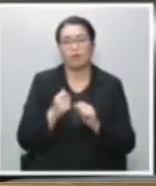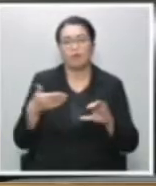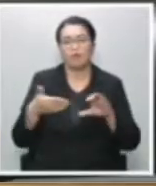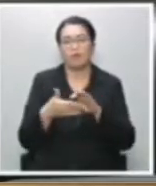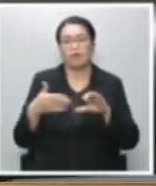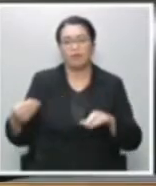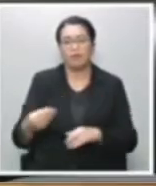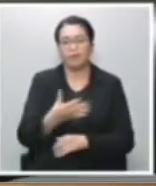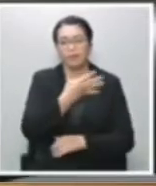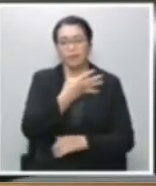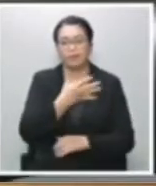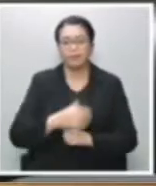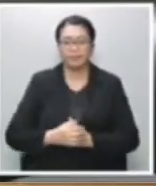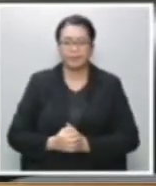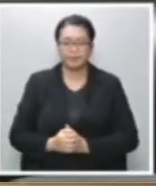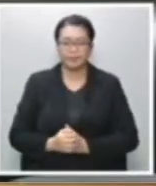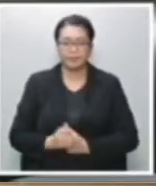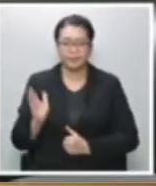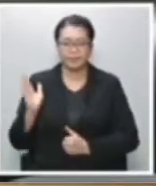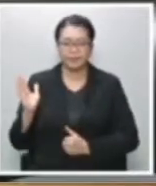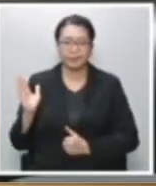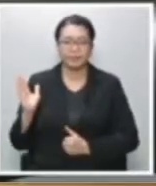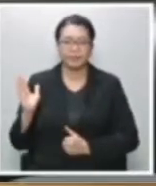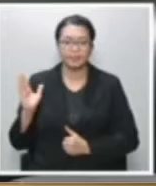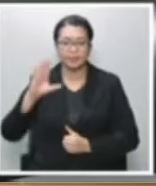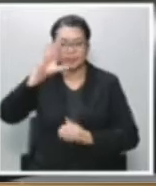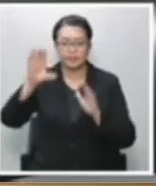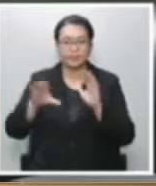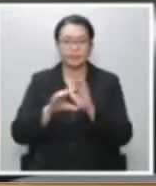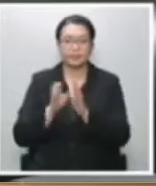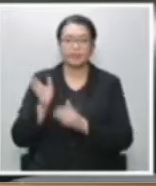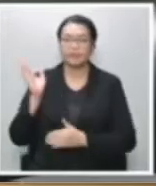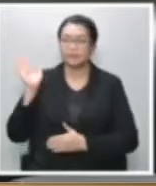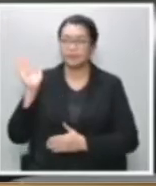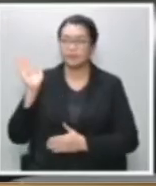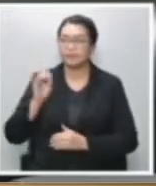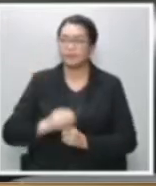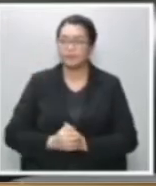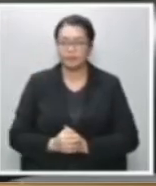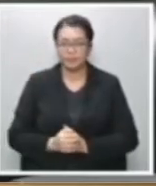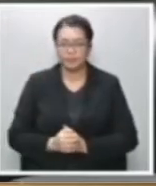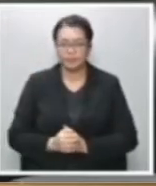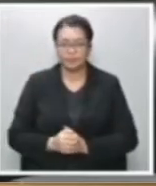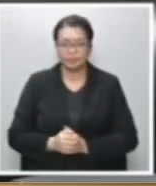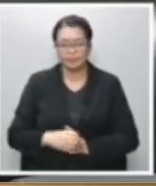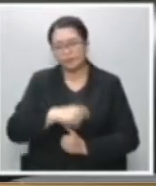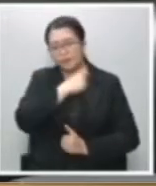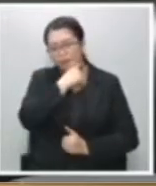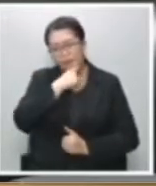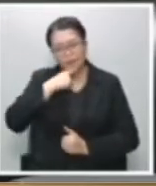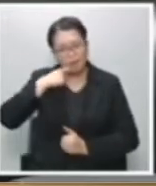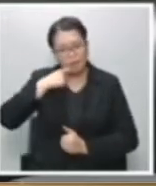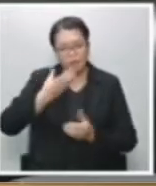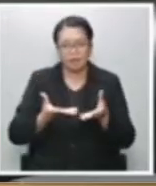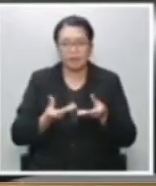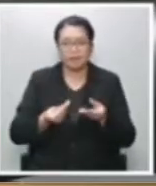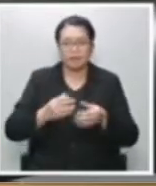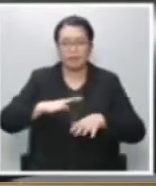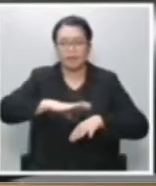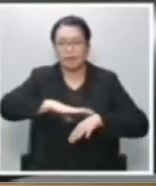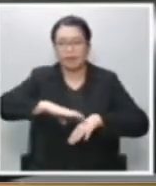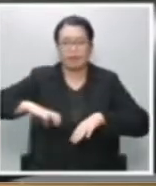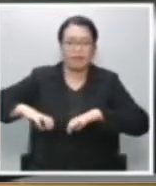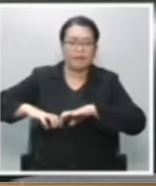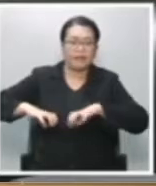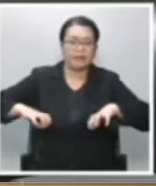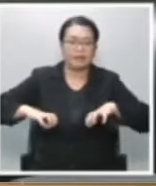นะครับนะครับนี่คือภาพนะครับที่ผมจะขอให้ท่านนายกตีนะครับได้ดู